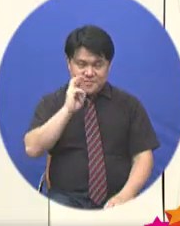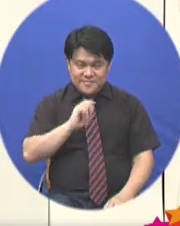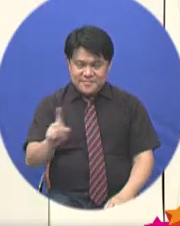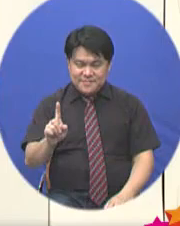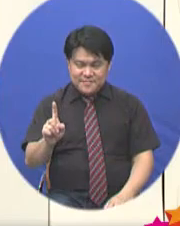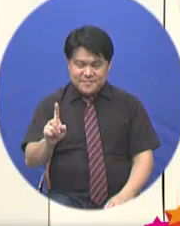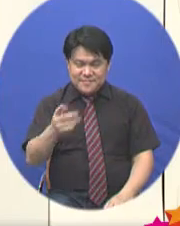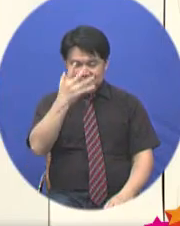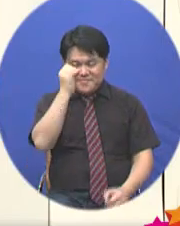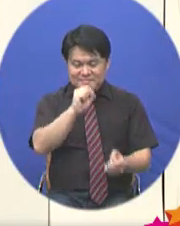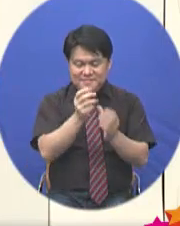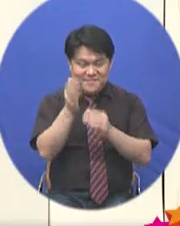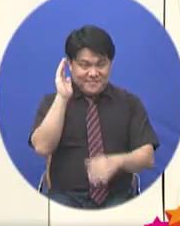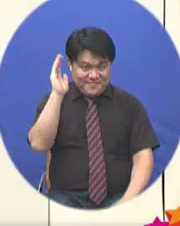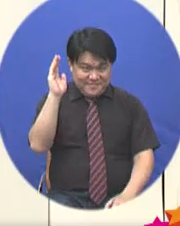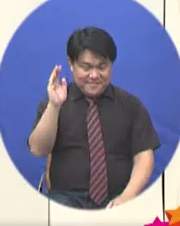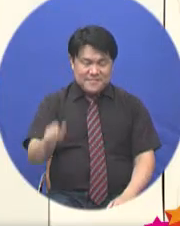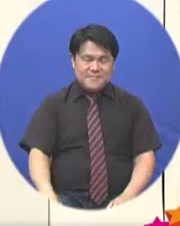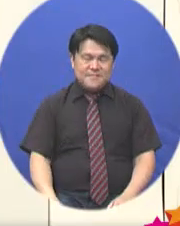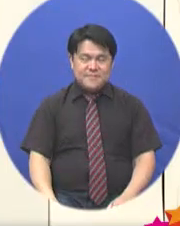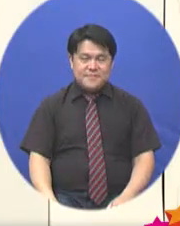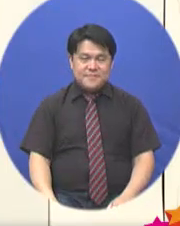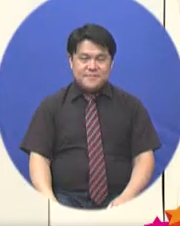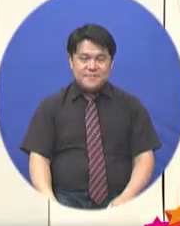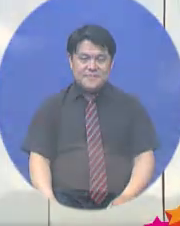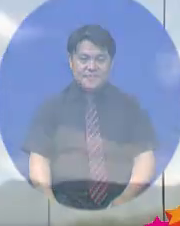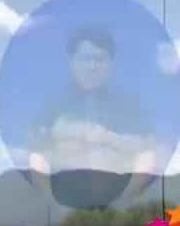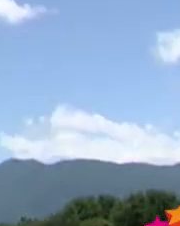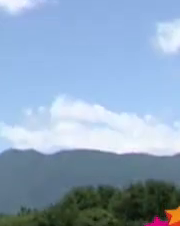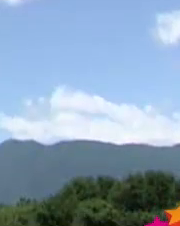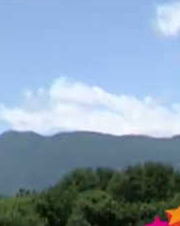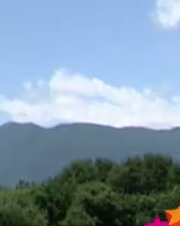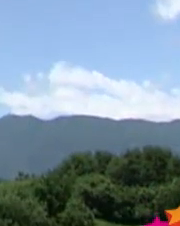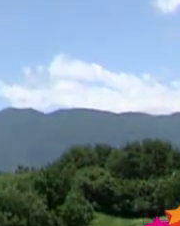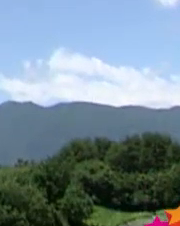부릅니다. 할미꽃 사연.